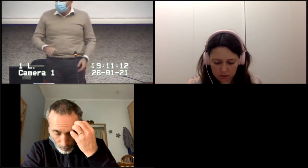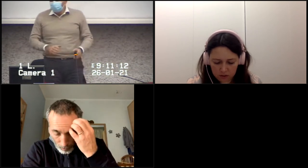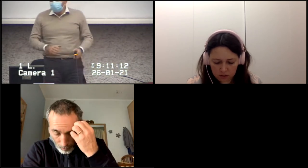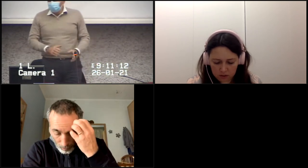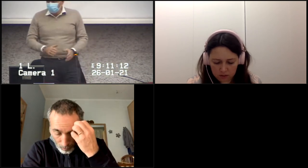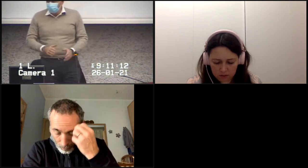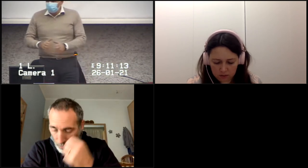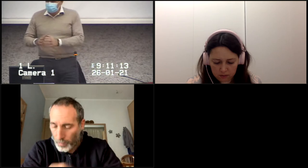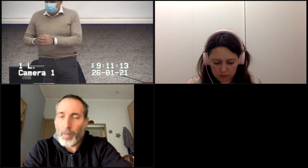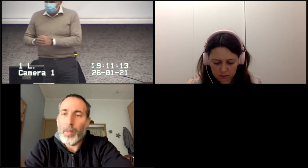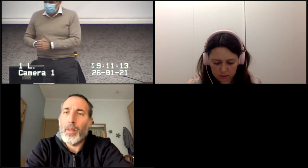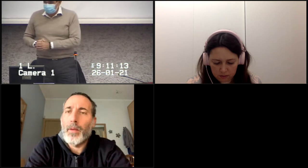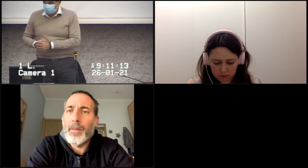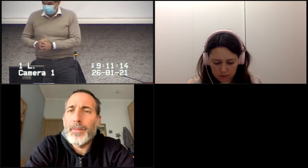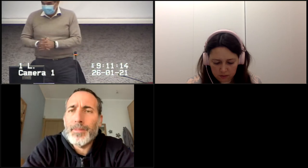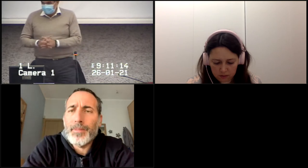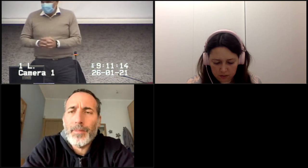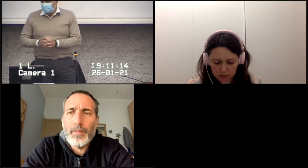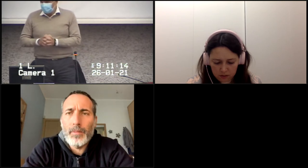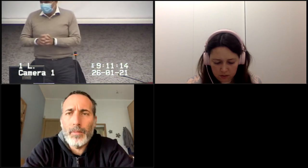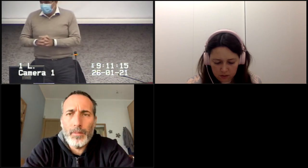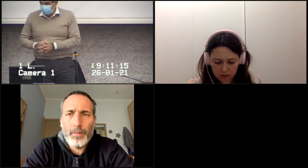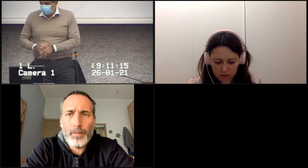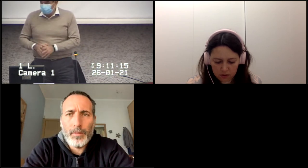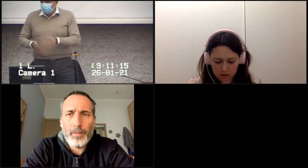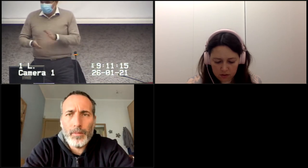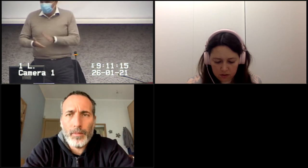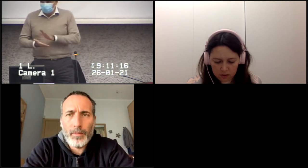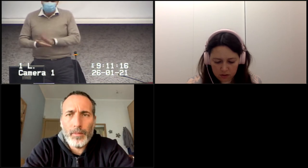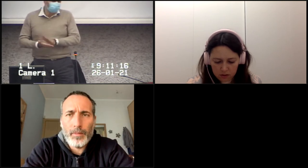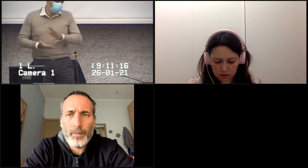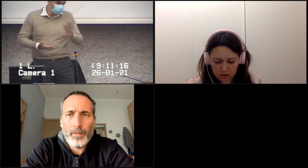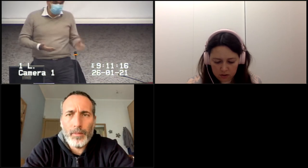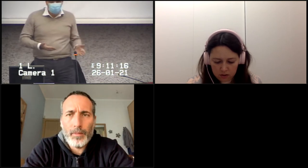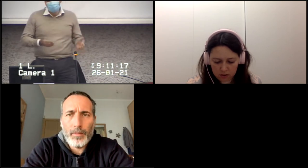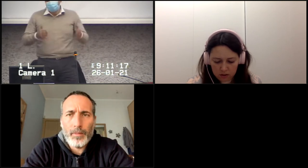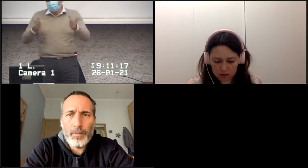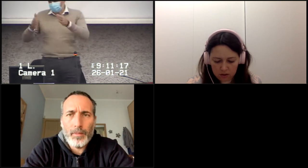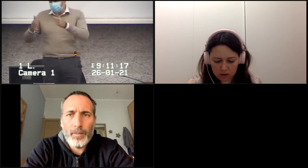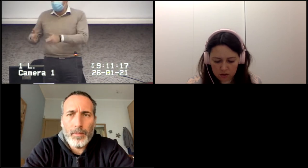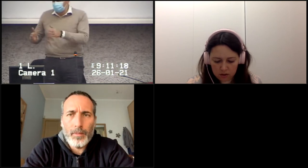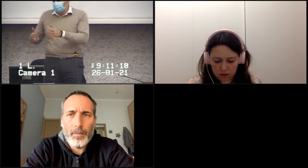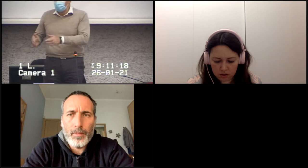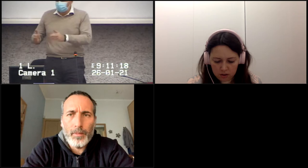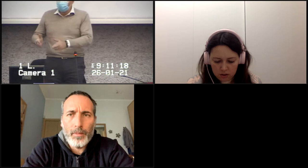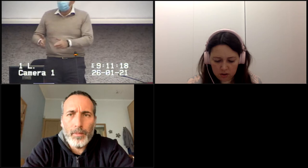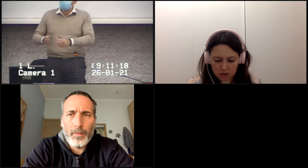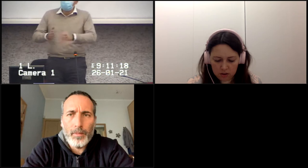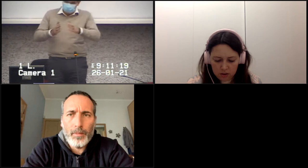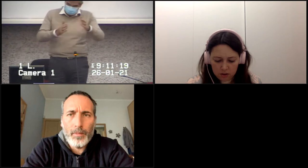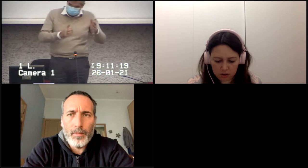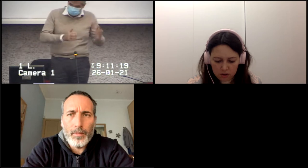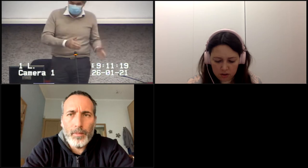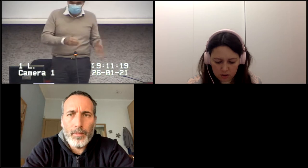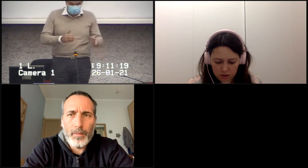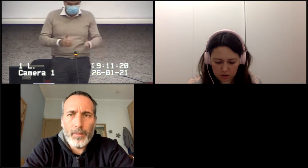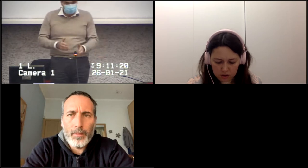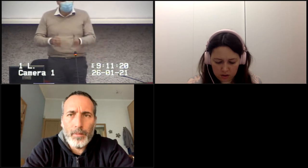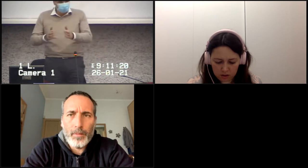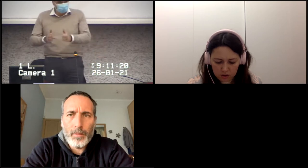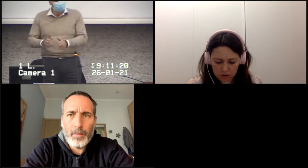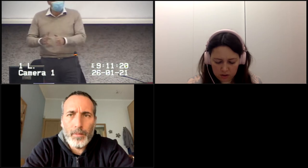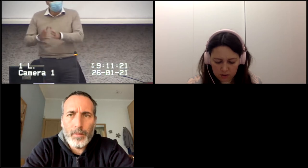La delibera viene trasmessa alla Regione come atto di monitoraggio, perché è la stessa Regione che prevede, nel caso